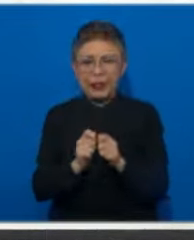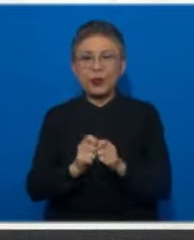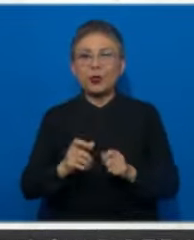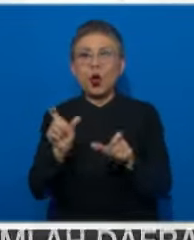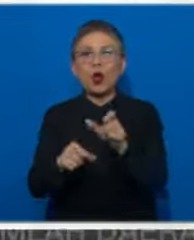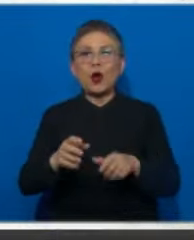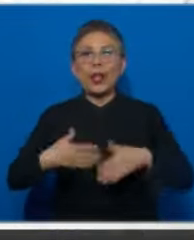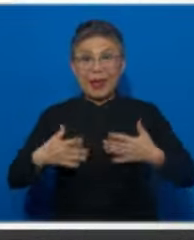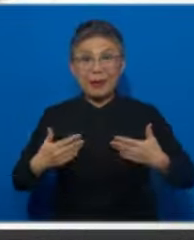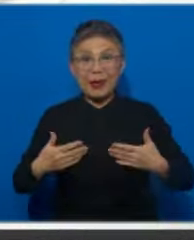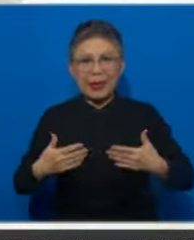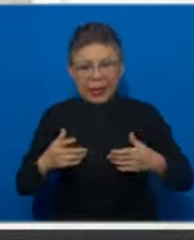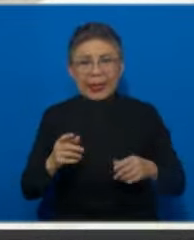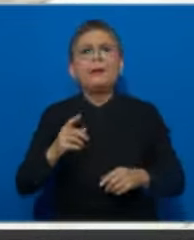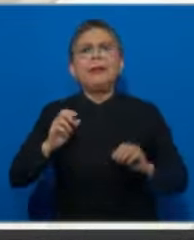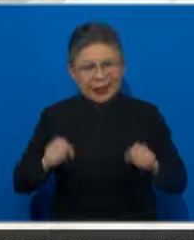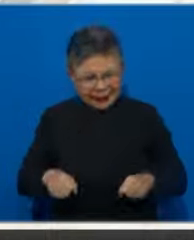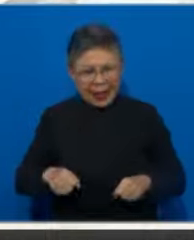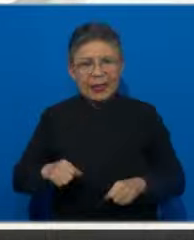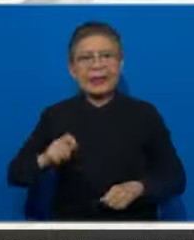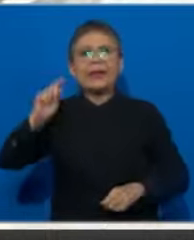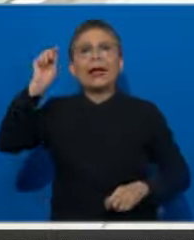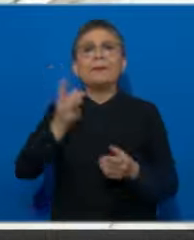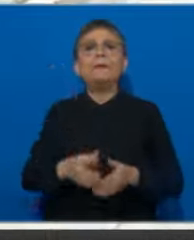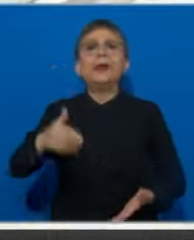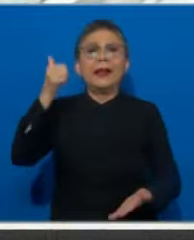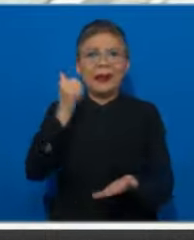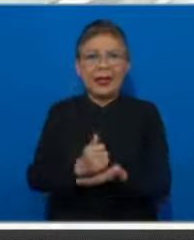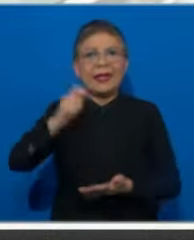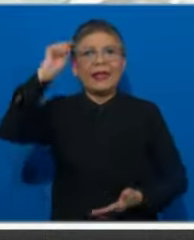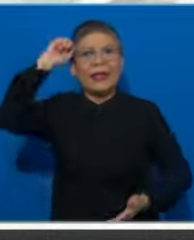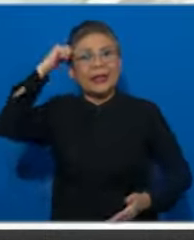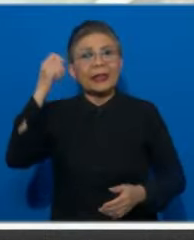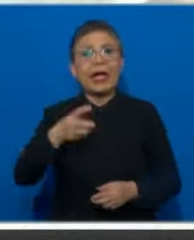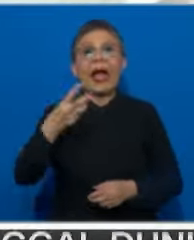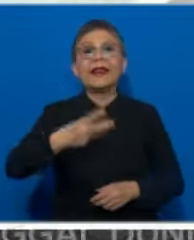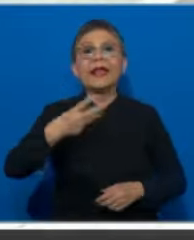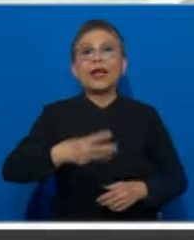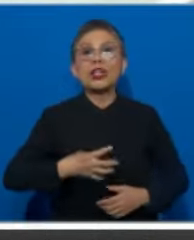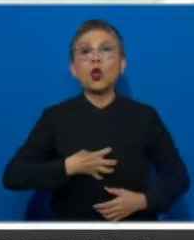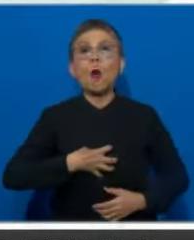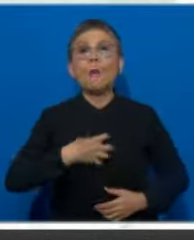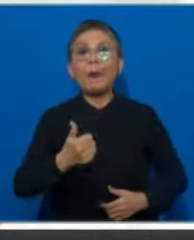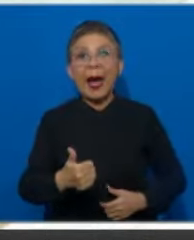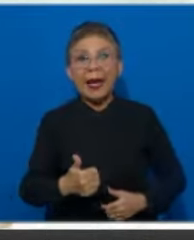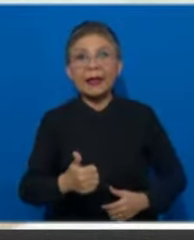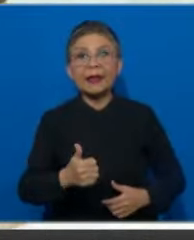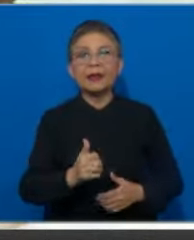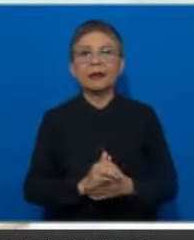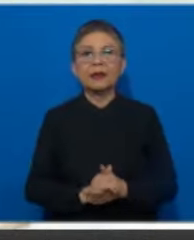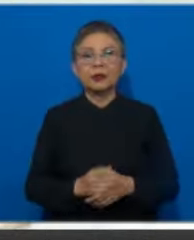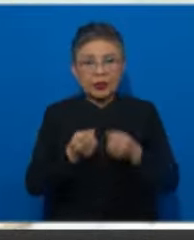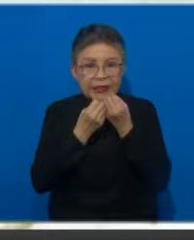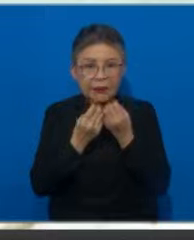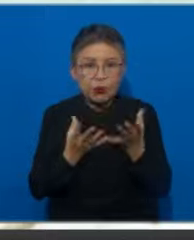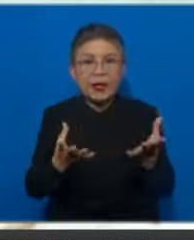dengan mengedepankan etika dan juga sopan santun, supaya tidak merugikan orang lain. Lagi pula, tidak ada salahnya jika kita memberikan informasi